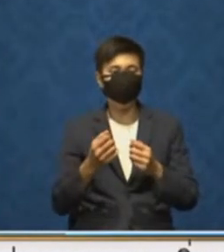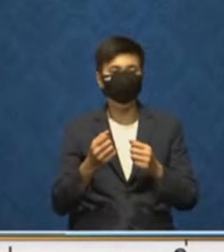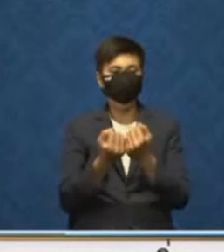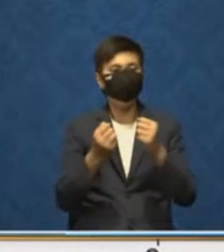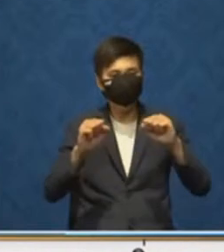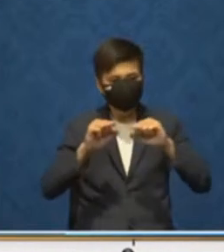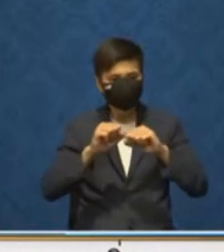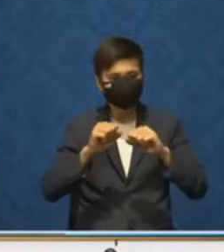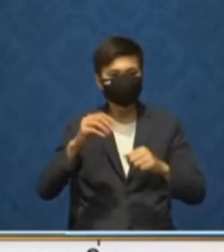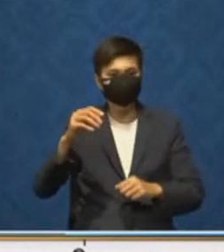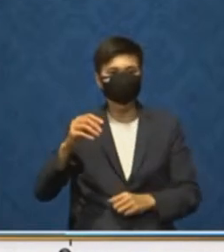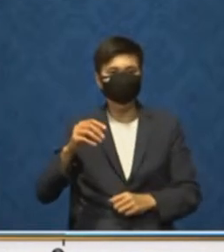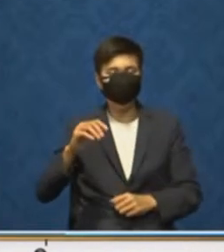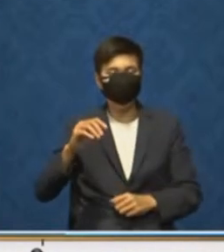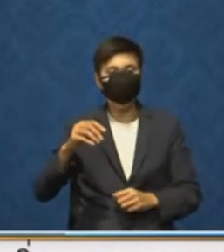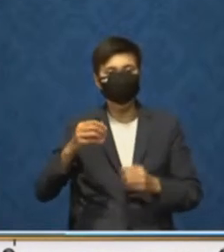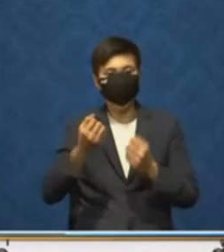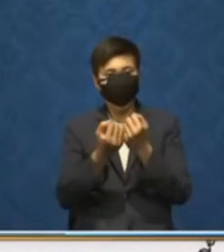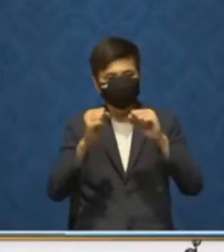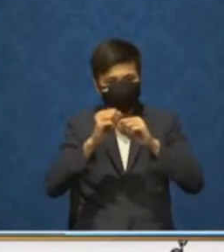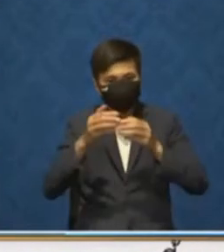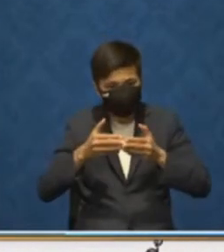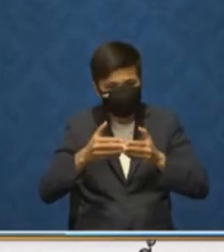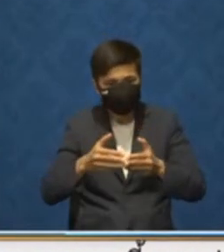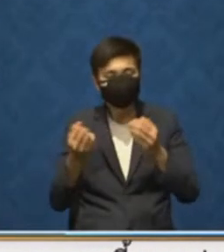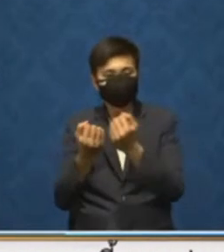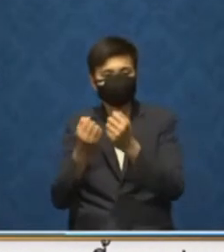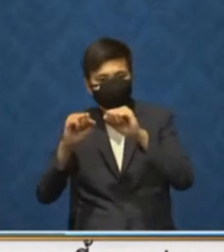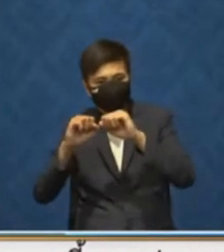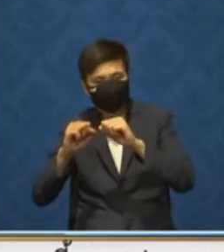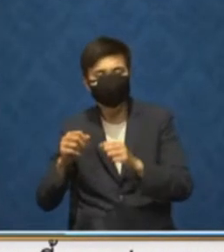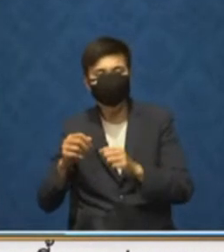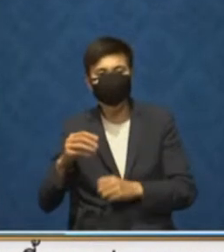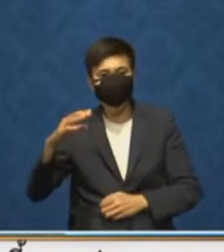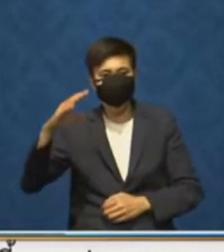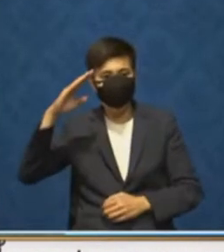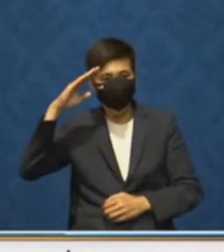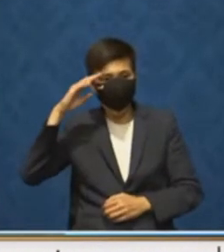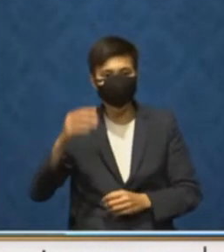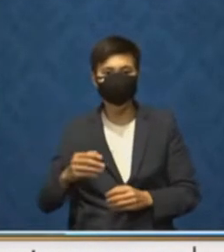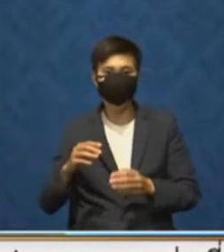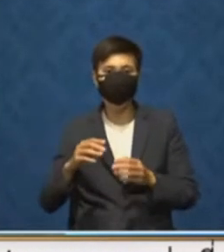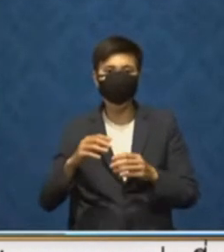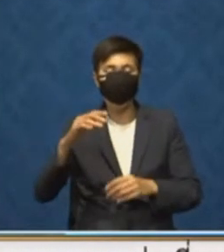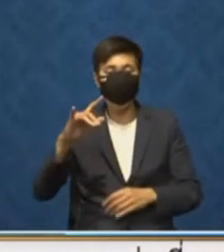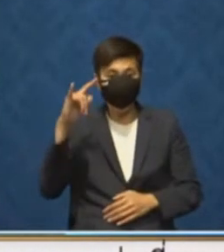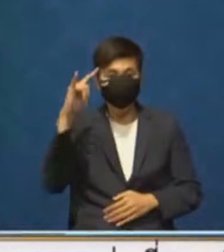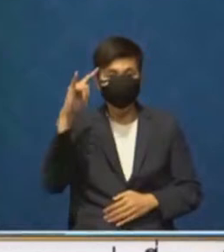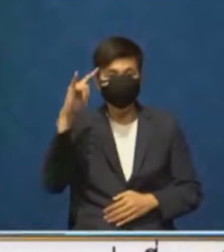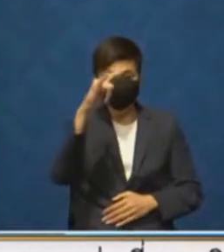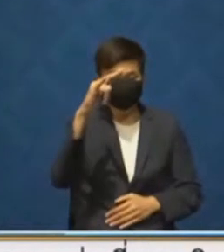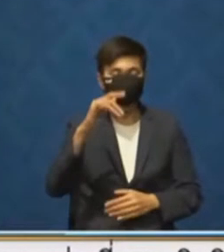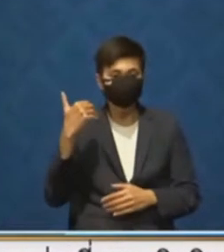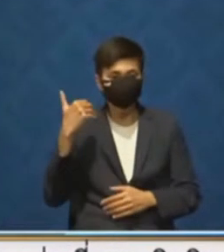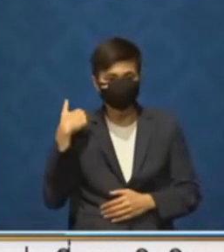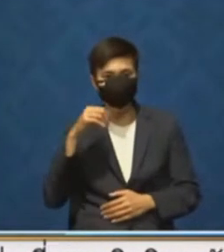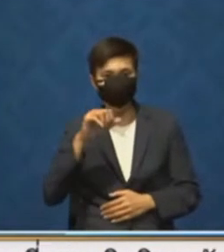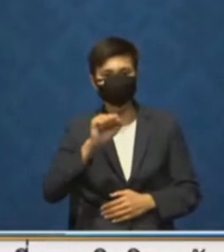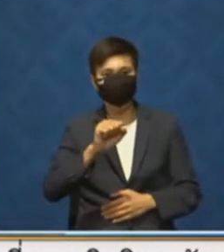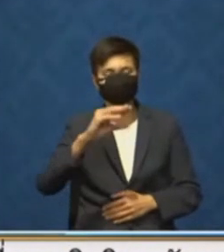กว่าล่างสโมสรของอากาศก็มีสโมสรระดับกองทัพนะ